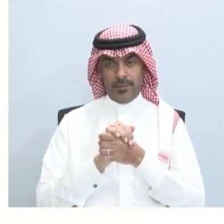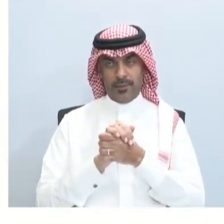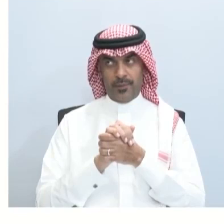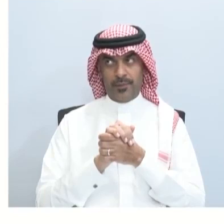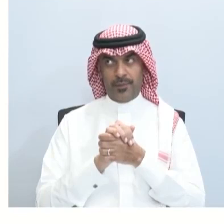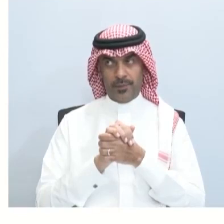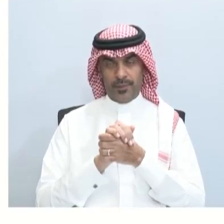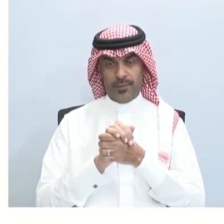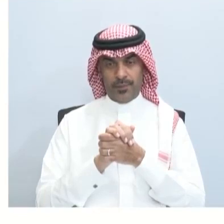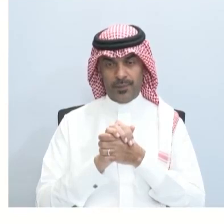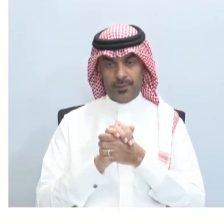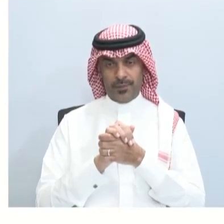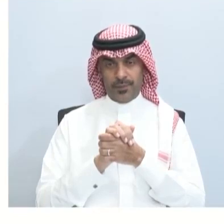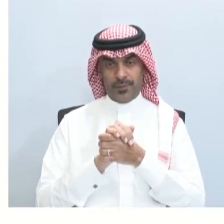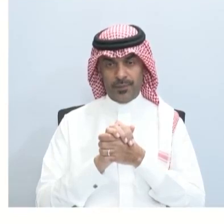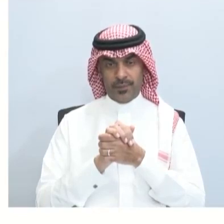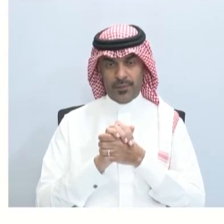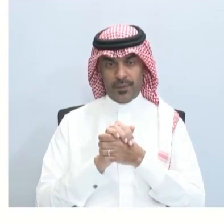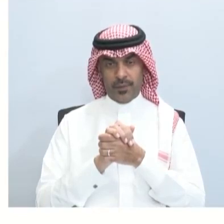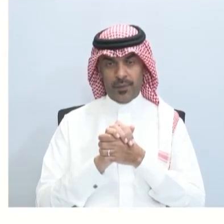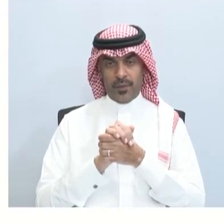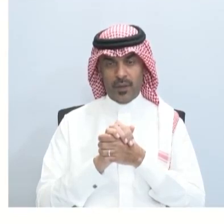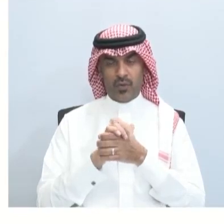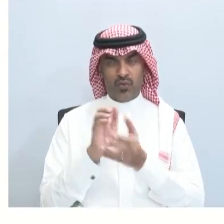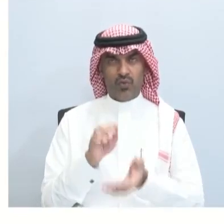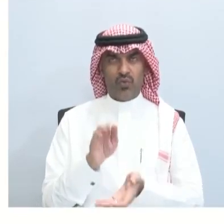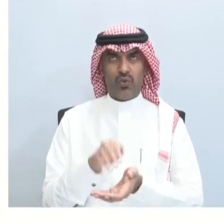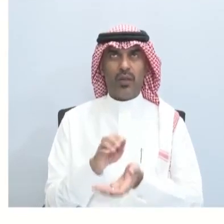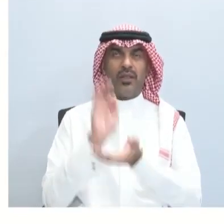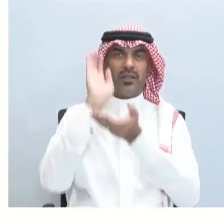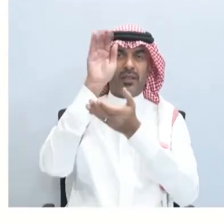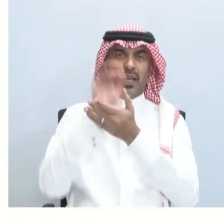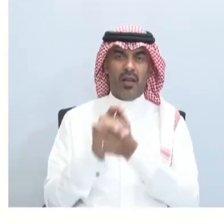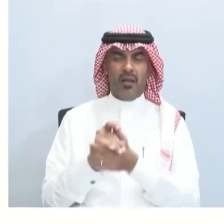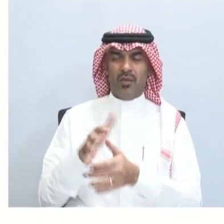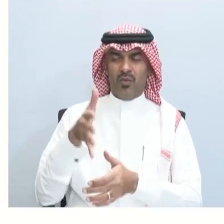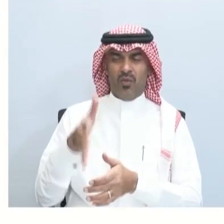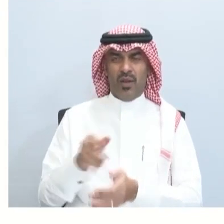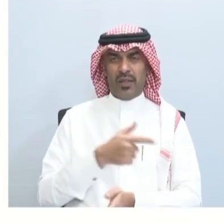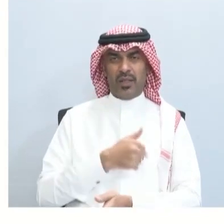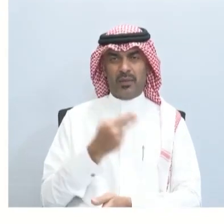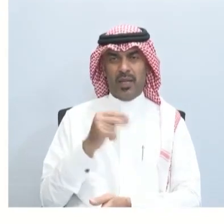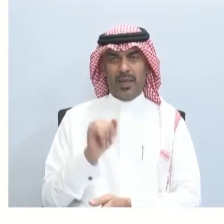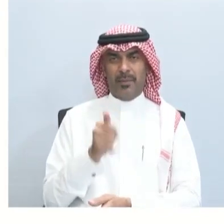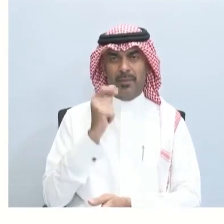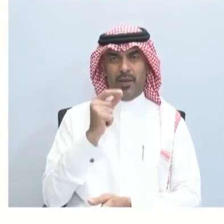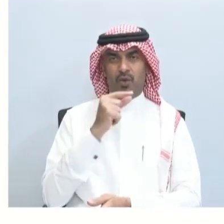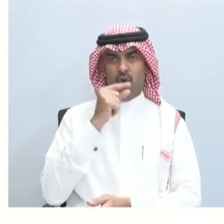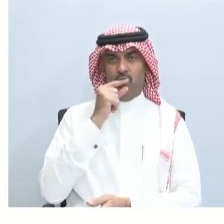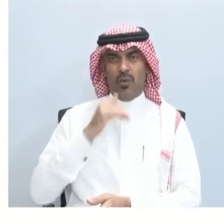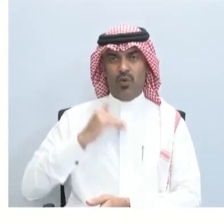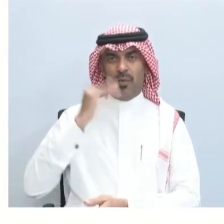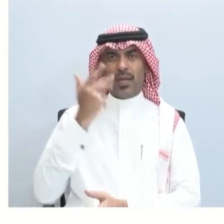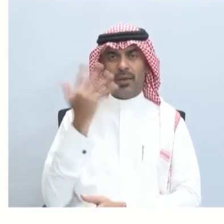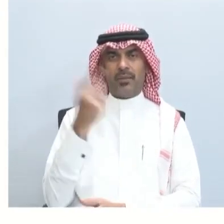ايضا في تدرب وحل المسائل السؤال 32 كره سله يبلغ عماد من العمر 15